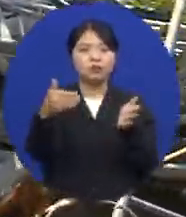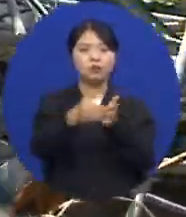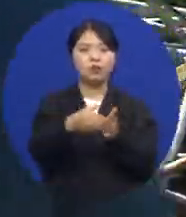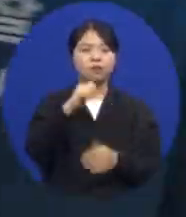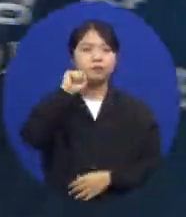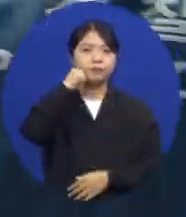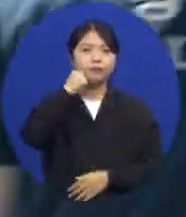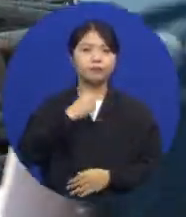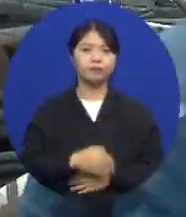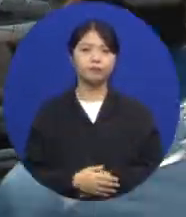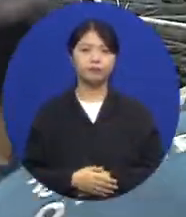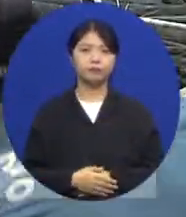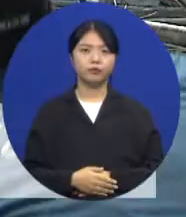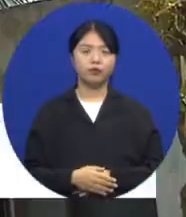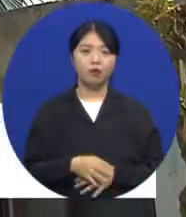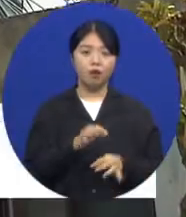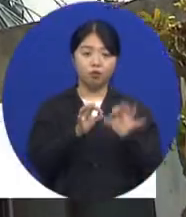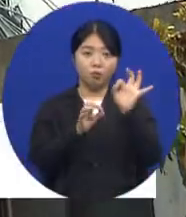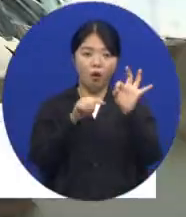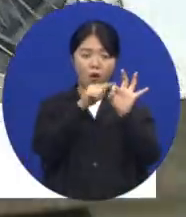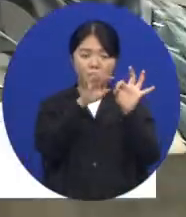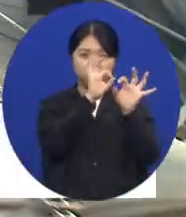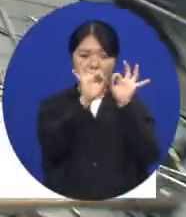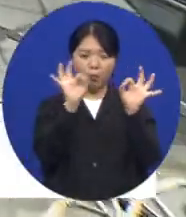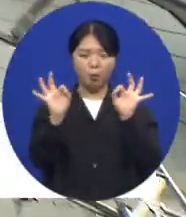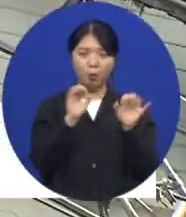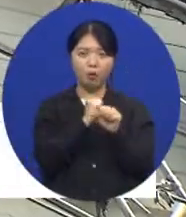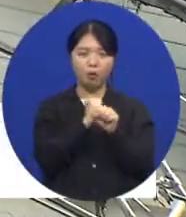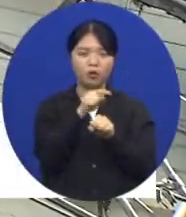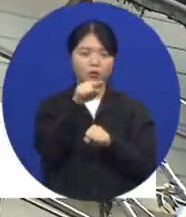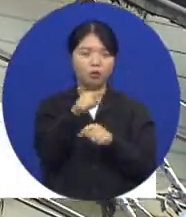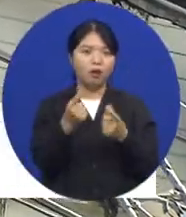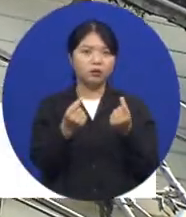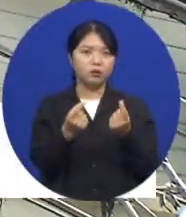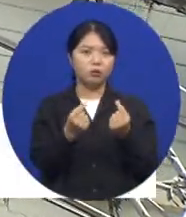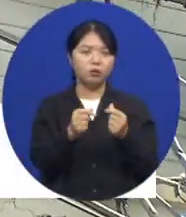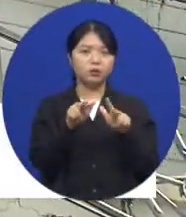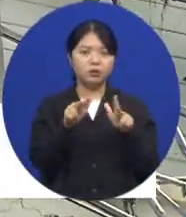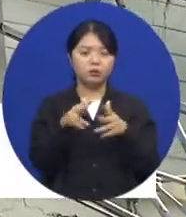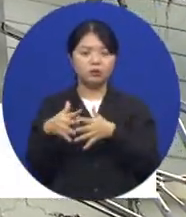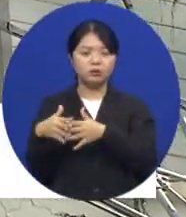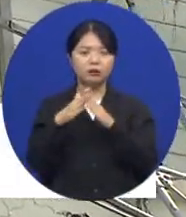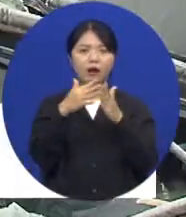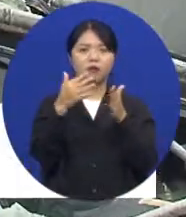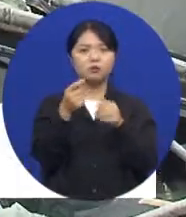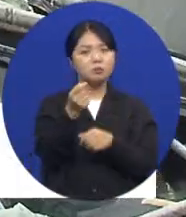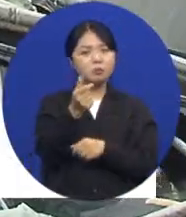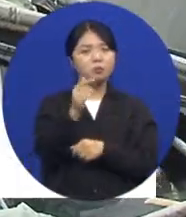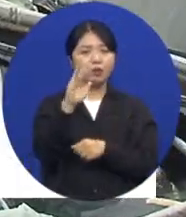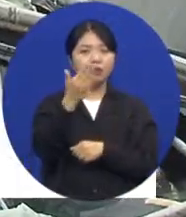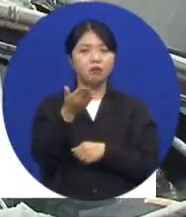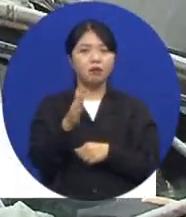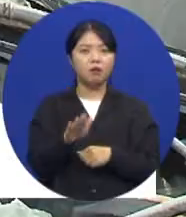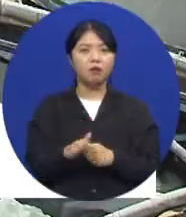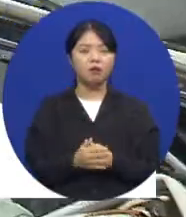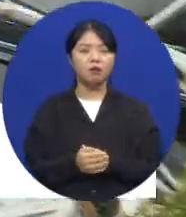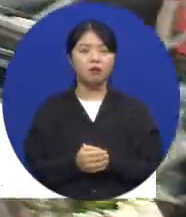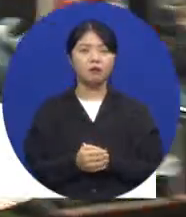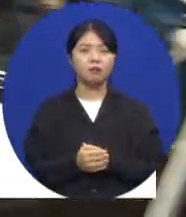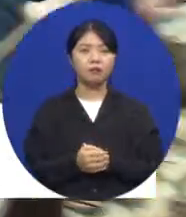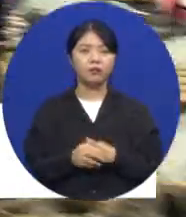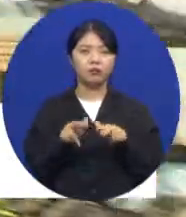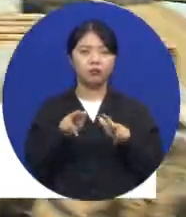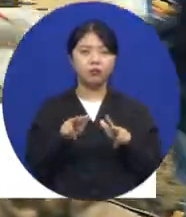어렵습니다. 구멍이 뻥뻥뻥 해야 돼요. 지금 이거 같은 거 지금 지은 지도 얼마 안 되고 했는데